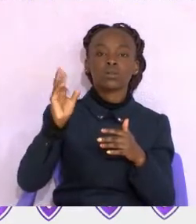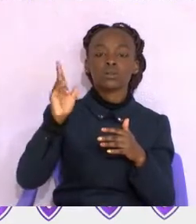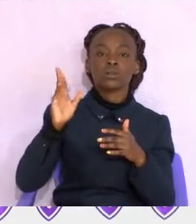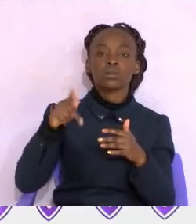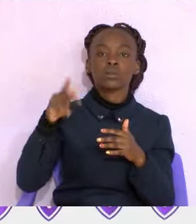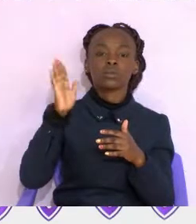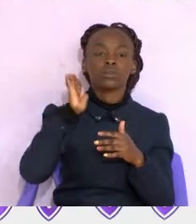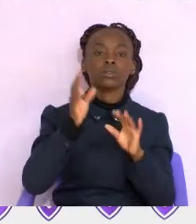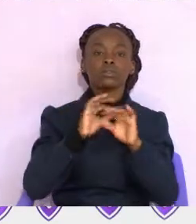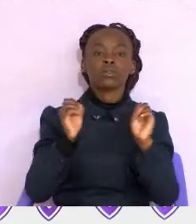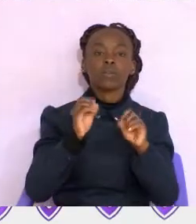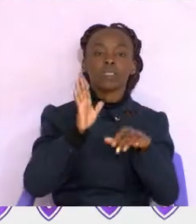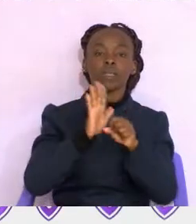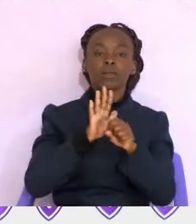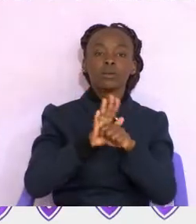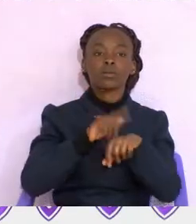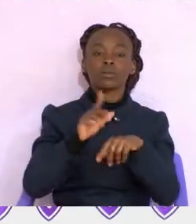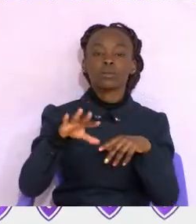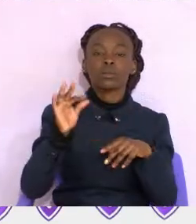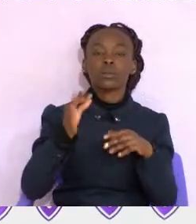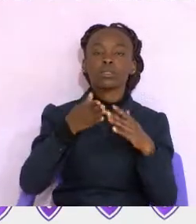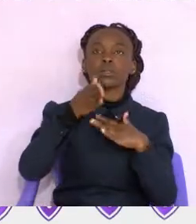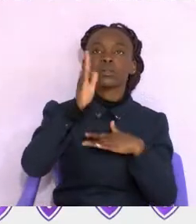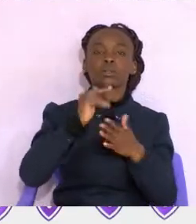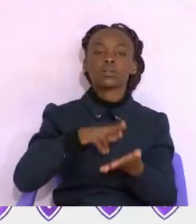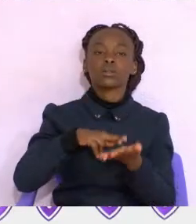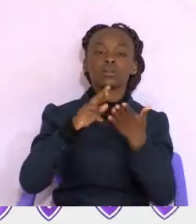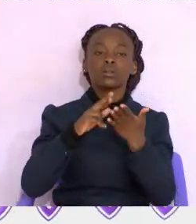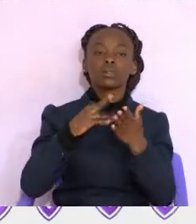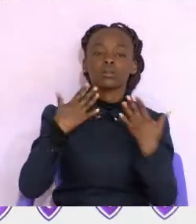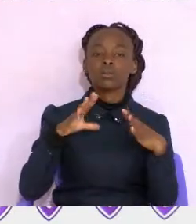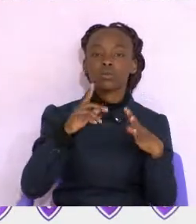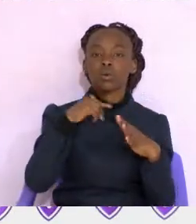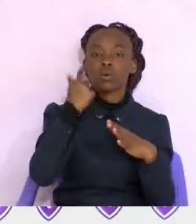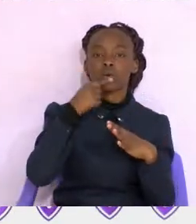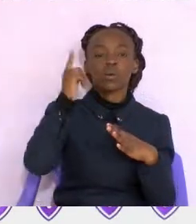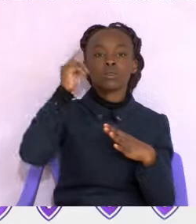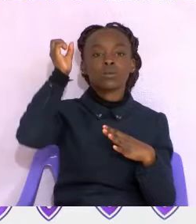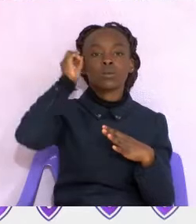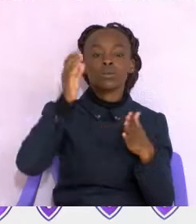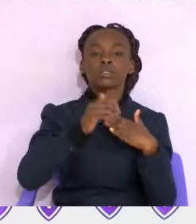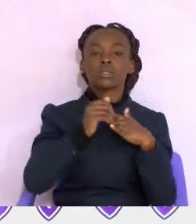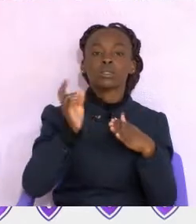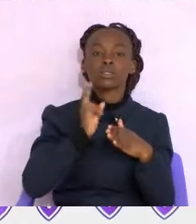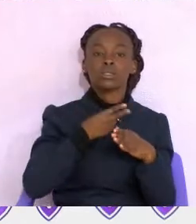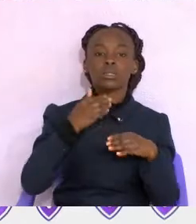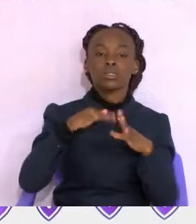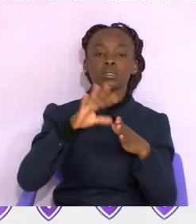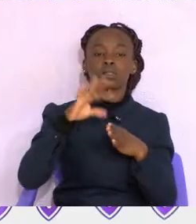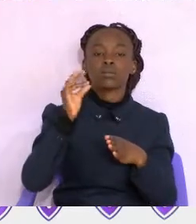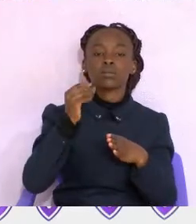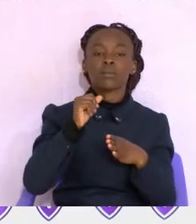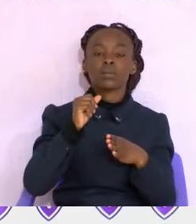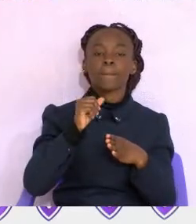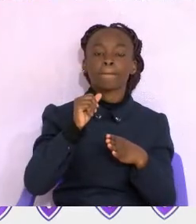vile unaweza kupata Mungu ameinua watumishi ama Mungu amelete watu wale wanapashwa kutuelekeza kiroho. Na sio kwamba ati kwa